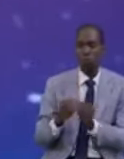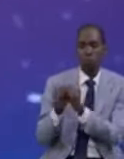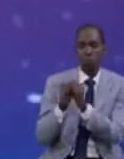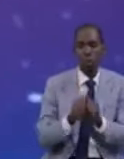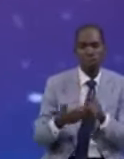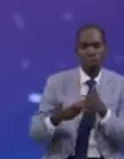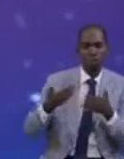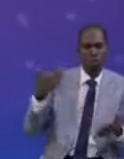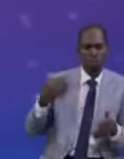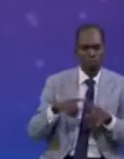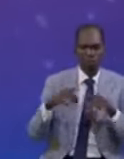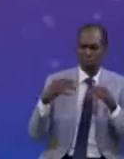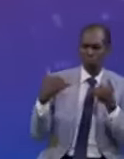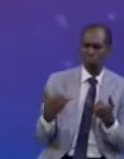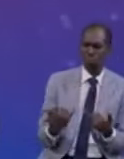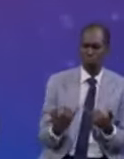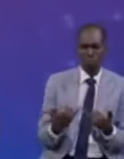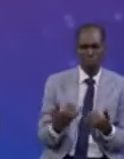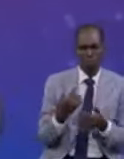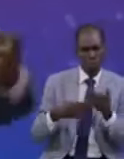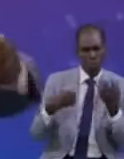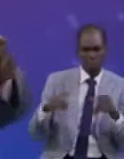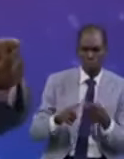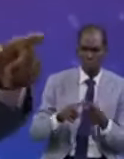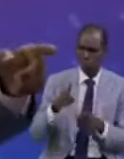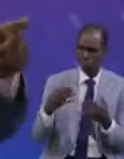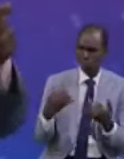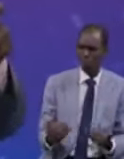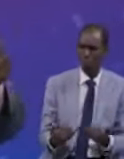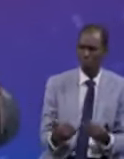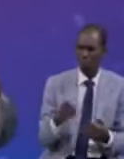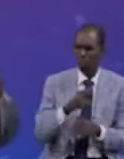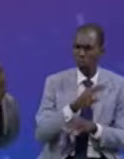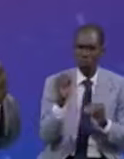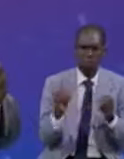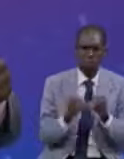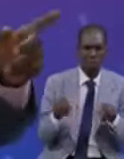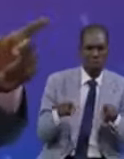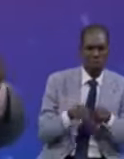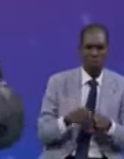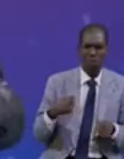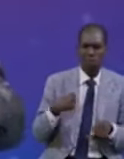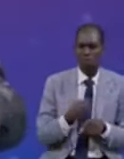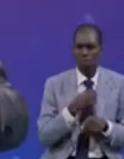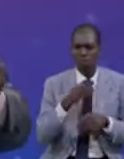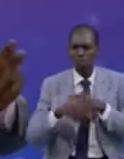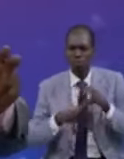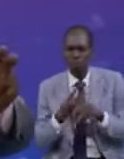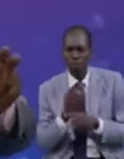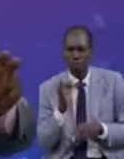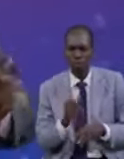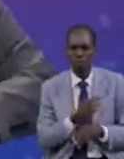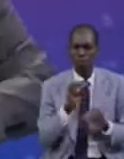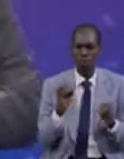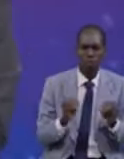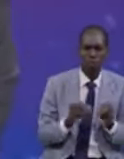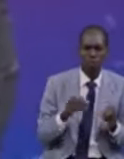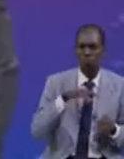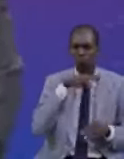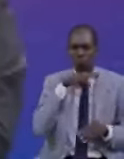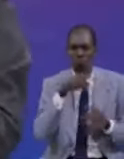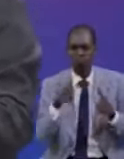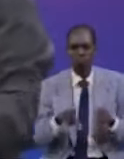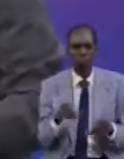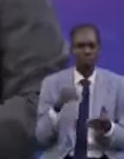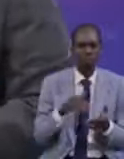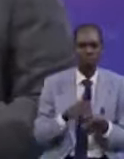ils disent qu'est-ce qui t'est arrivé tu n'es plus impit tu es pieux maintenant tu n'es plus in justuste tu es juste et tu n'es plus